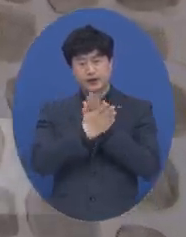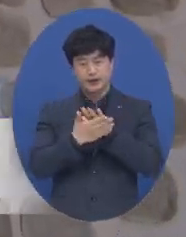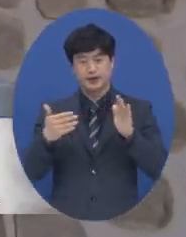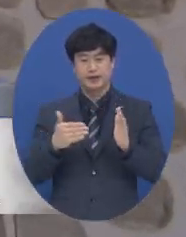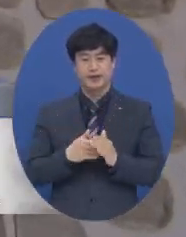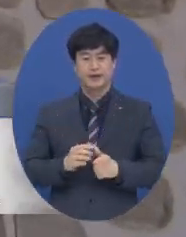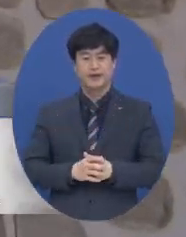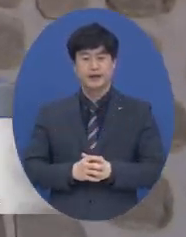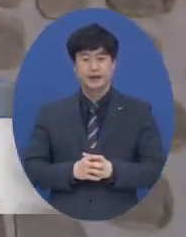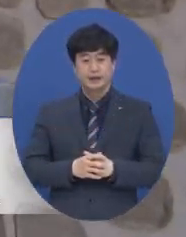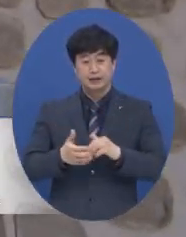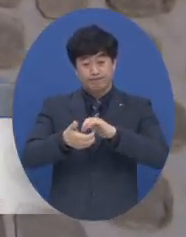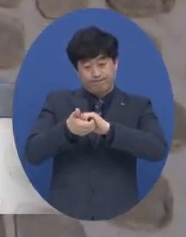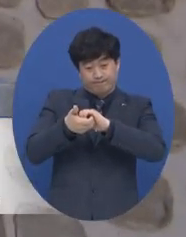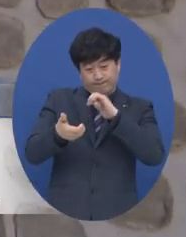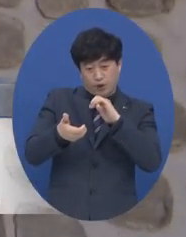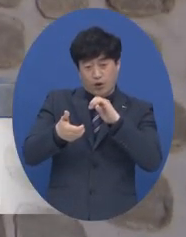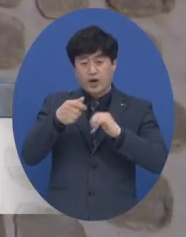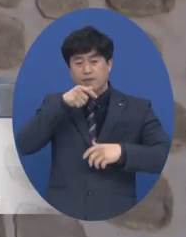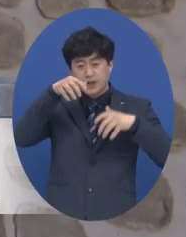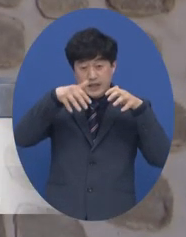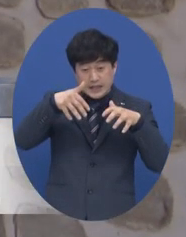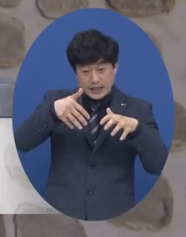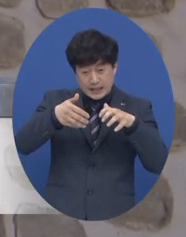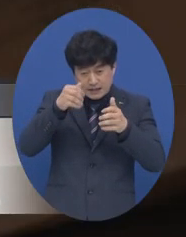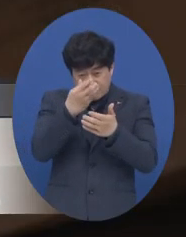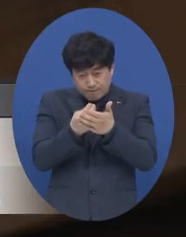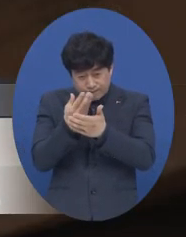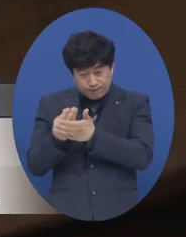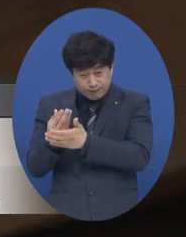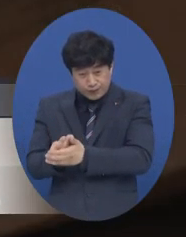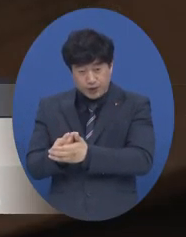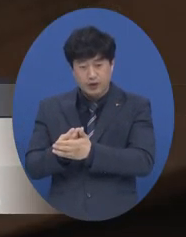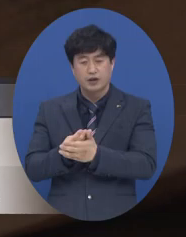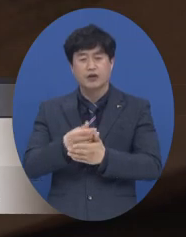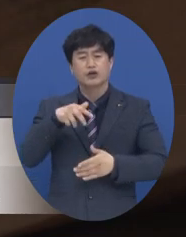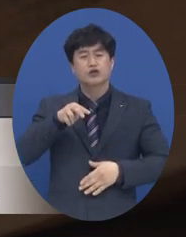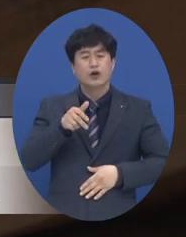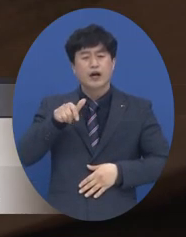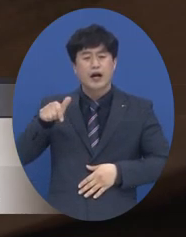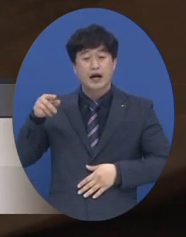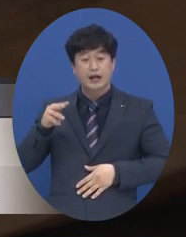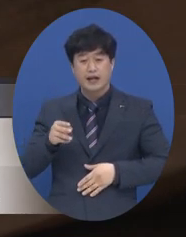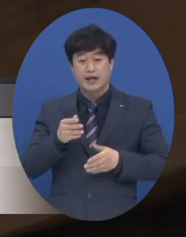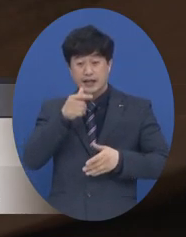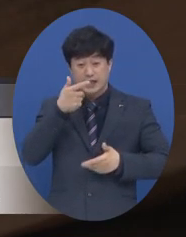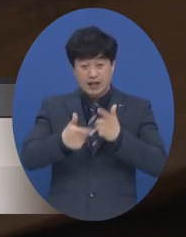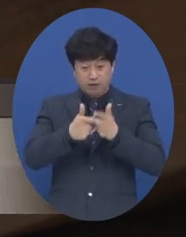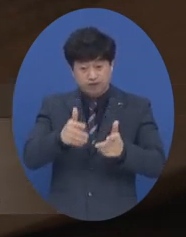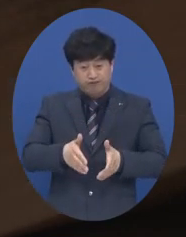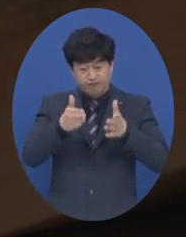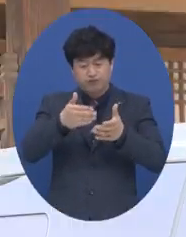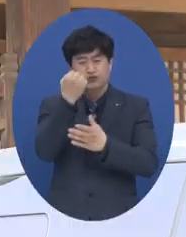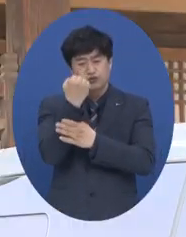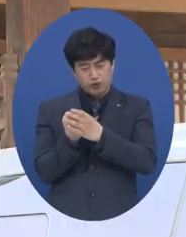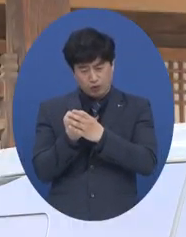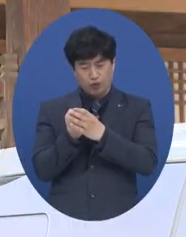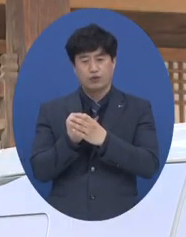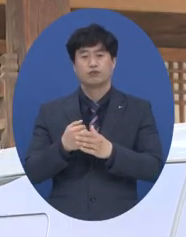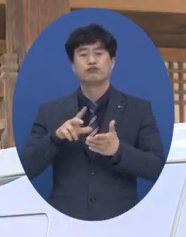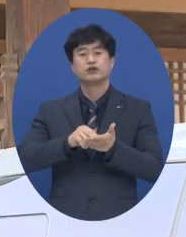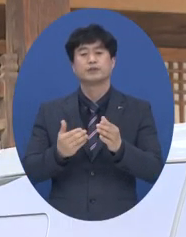현 이선희 면은 눈물이 들어가거든요 그래도 색깔의 라던 이런게 묶여 보겠어 가서 나중에 큰 문제가 생깁니다